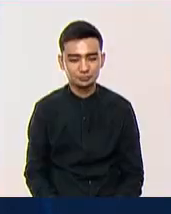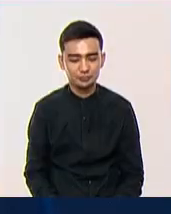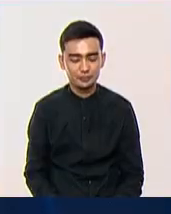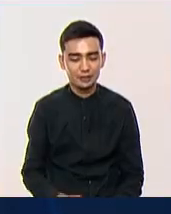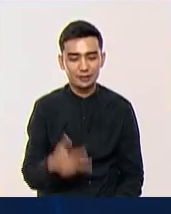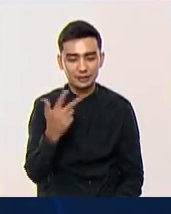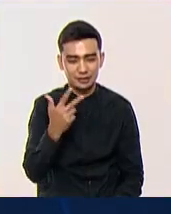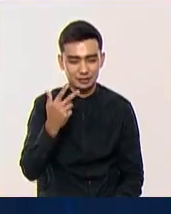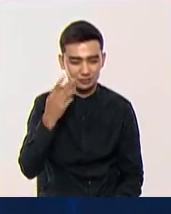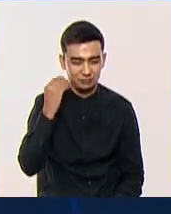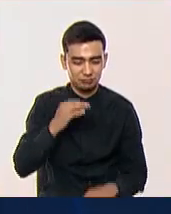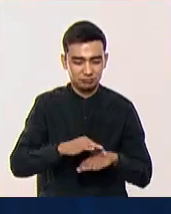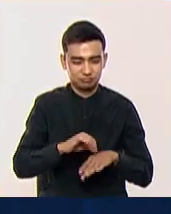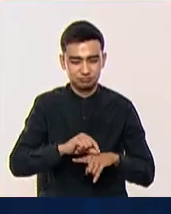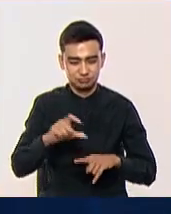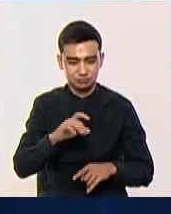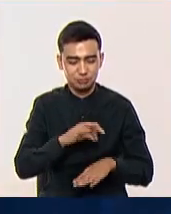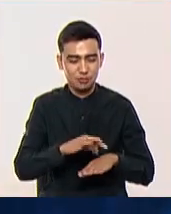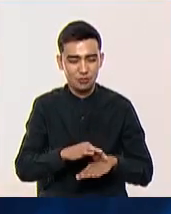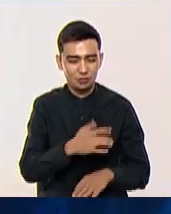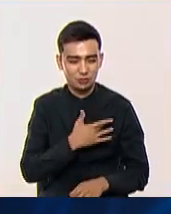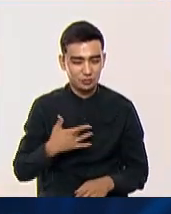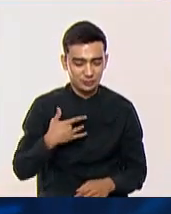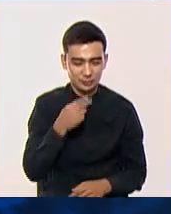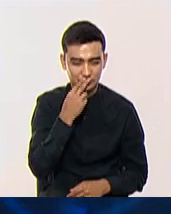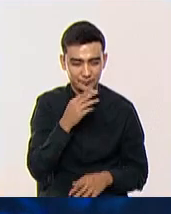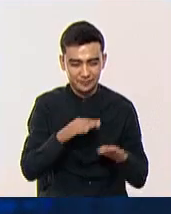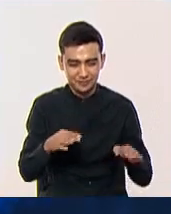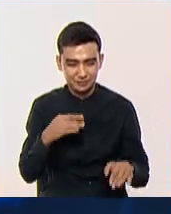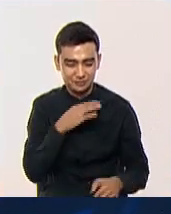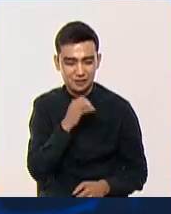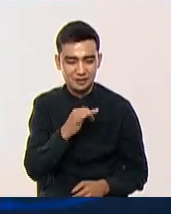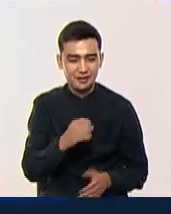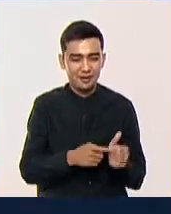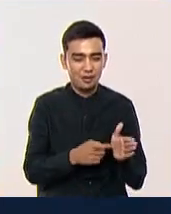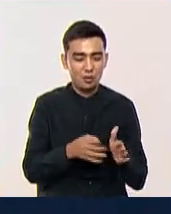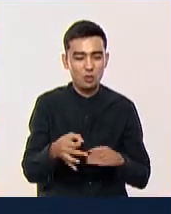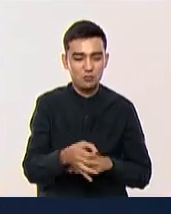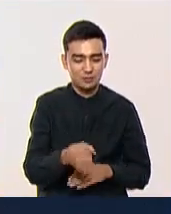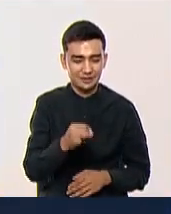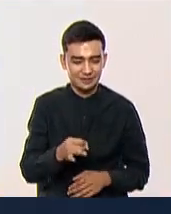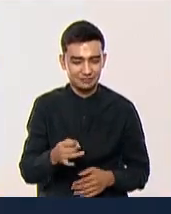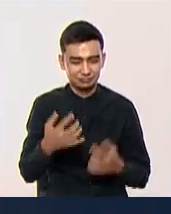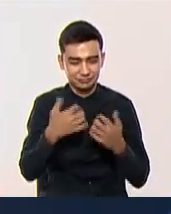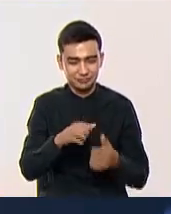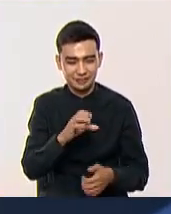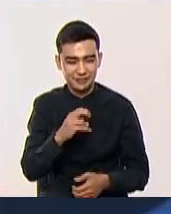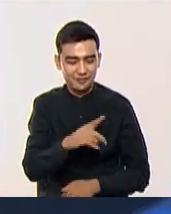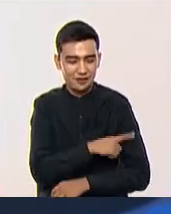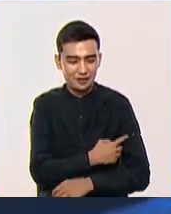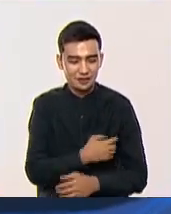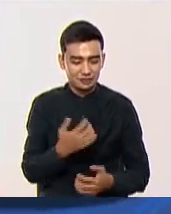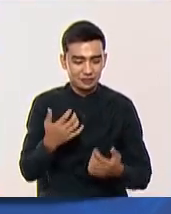На треть выросла заболеваемость туберкулезом среди несовершеннолетних в Карагандинской области. По данным Комитета